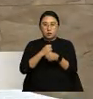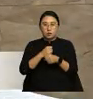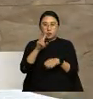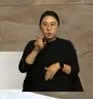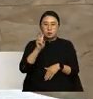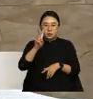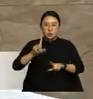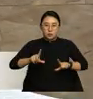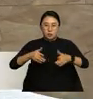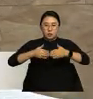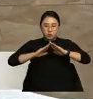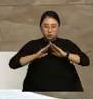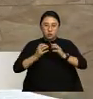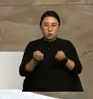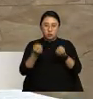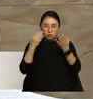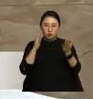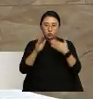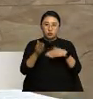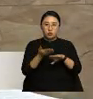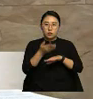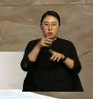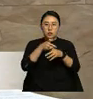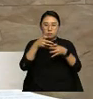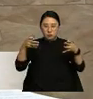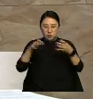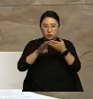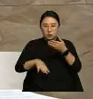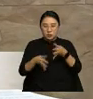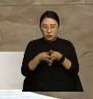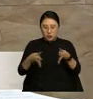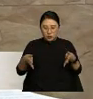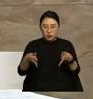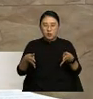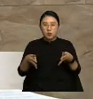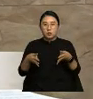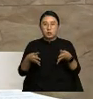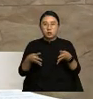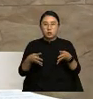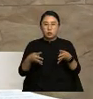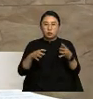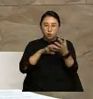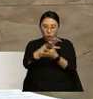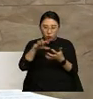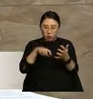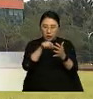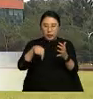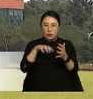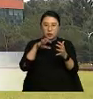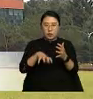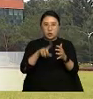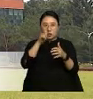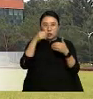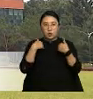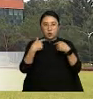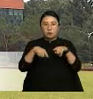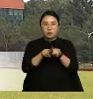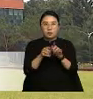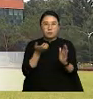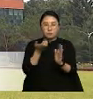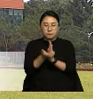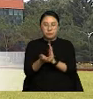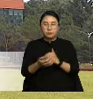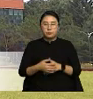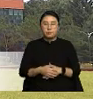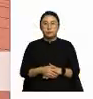22일 기공식을 갖고 n 지상 18층 지하 4층 규모로 경기 융합 타운 데 경기도청 에 함께 들어설